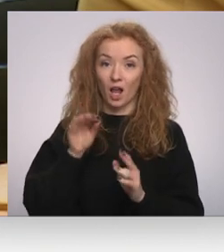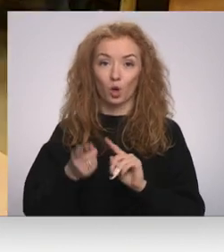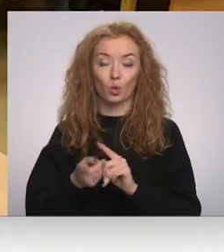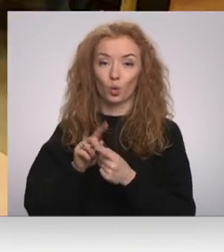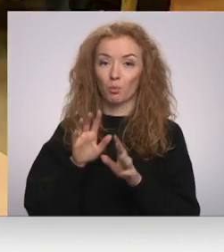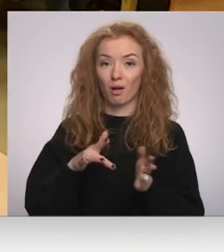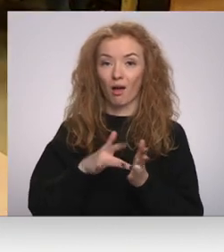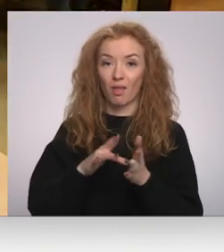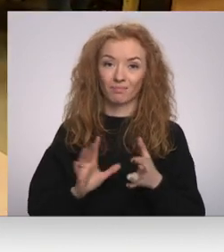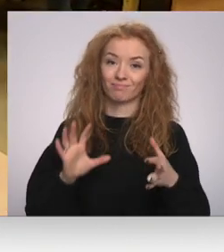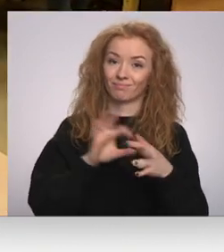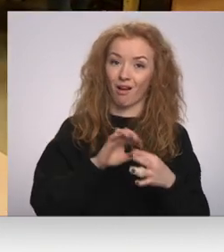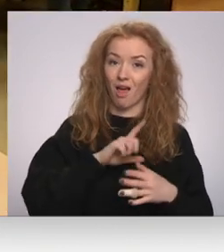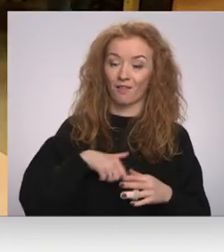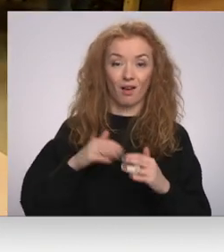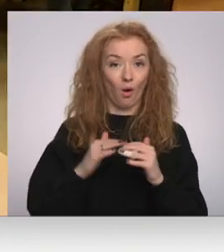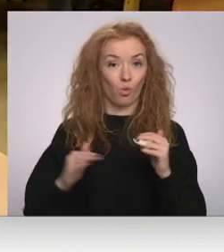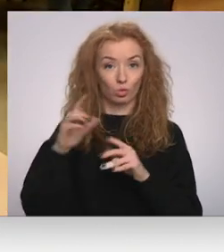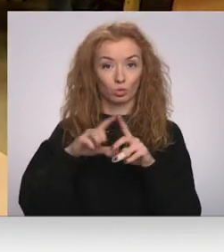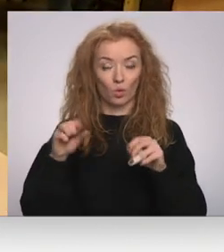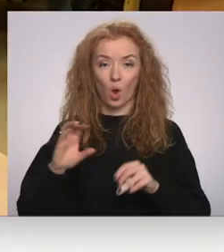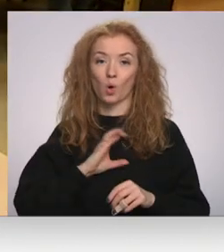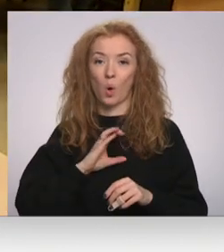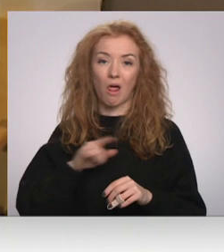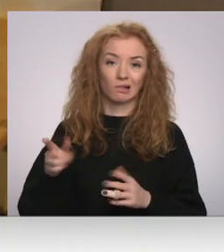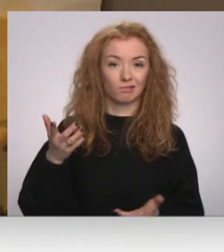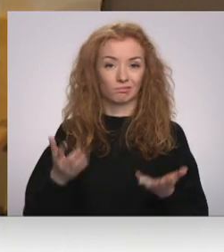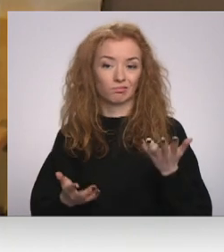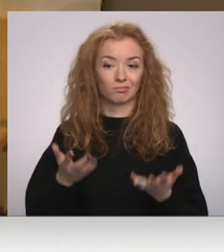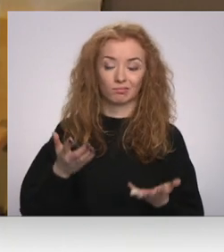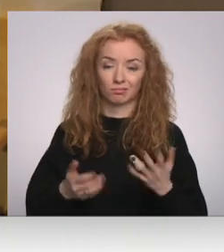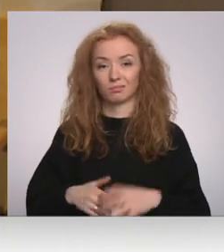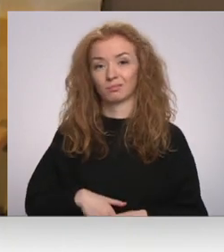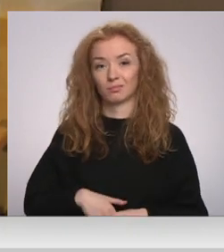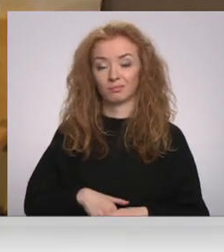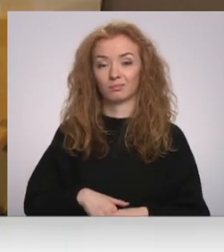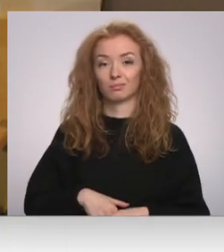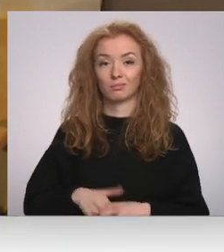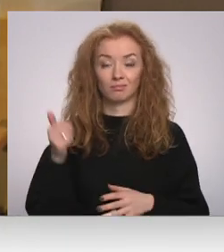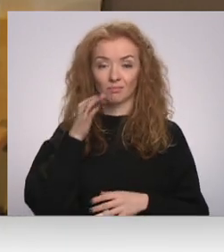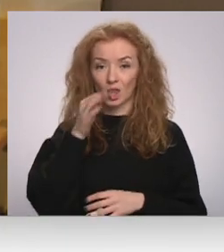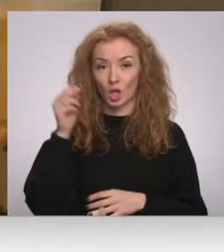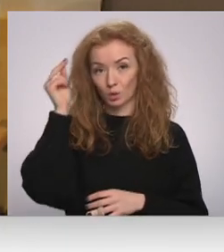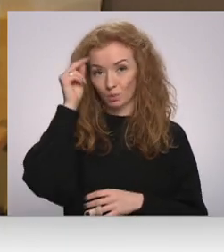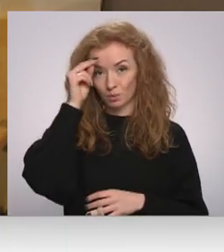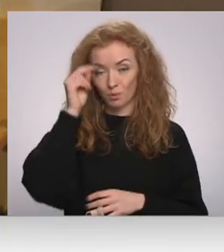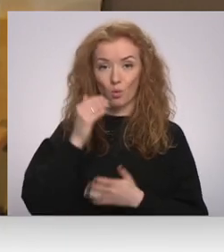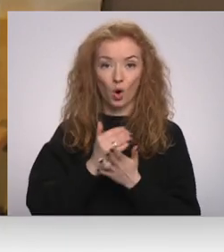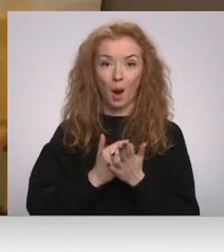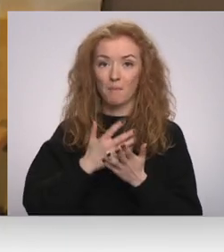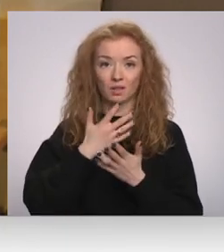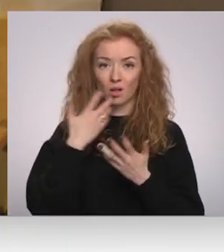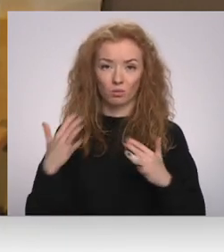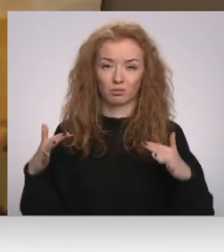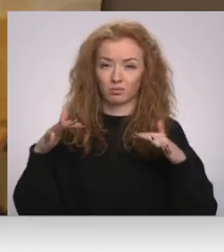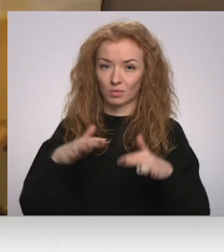kādas Latvijas augstskolas filiāli koledžā vērtē ar lielām bažām. Studiju programmas nav tik pieprasītas. Pirmām kārtām